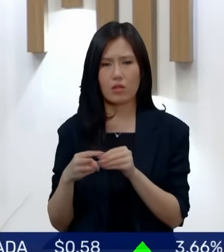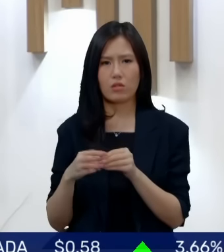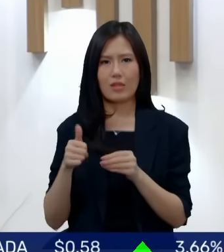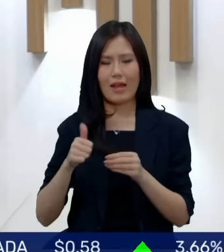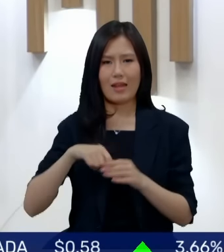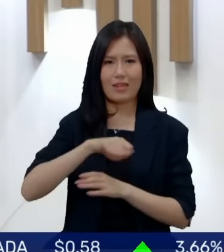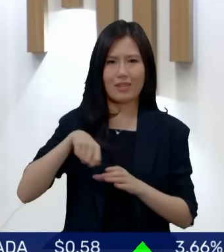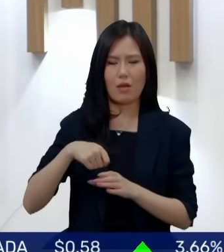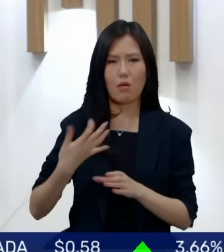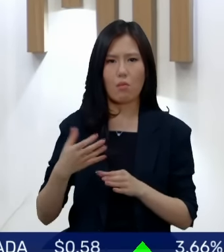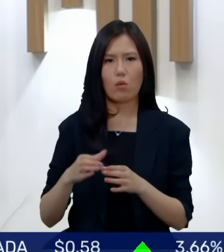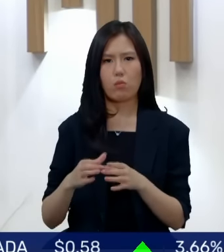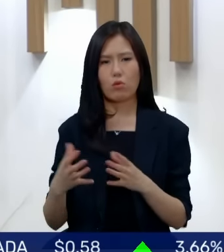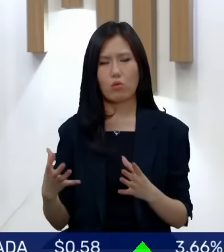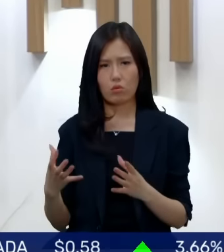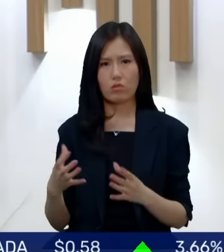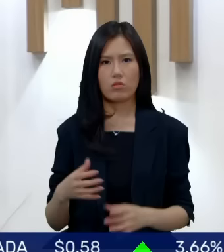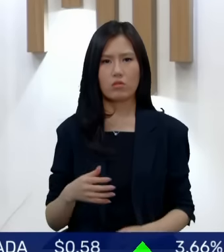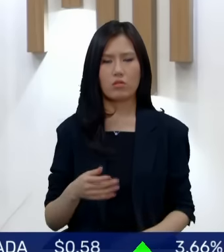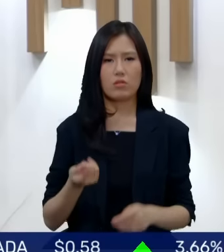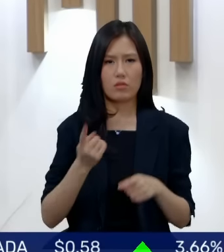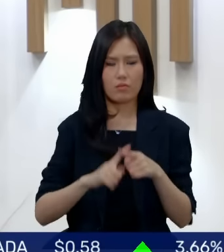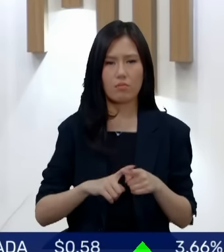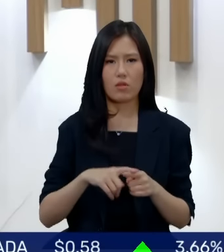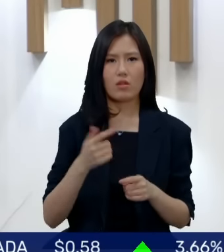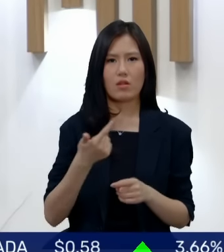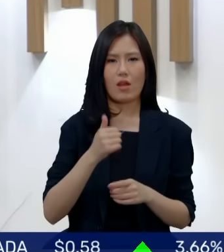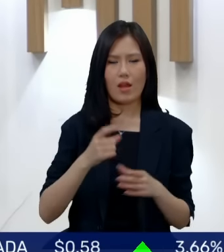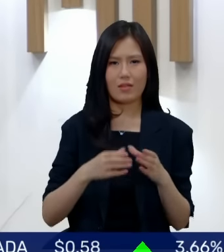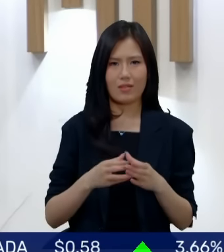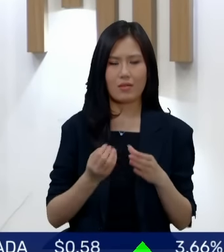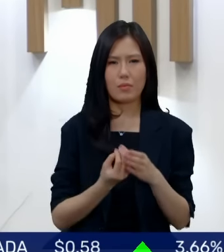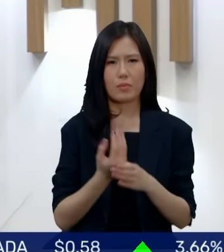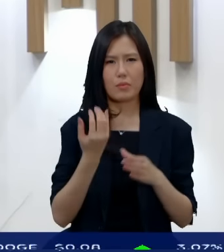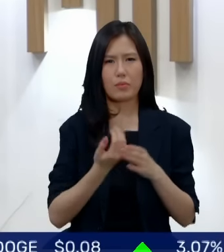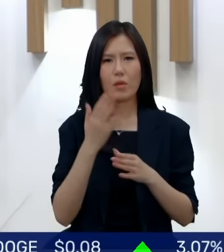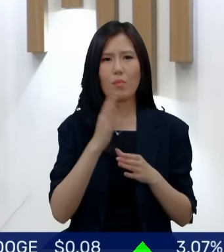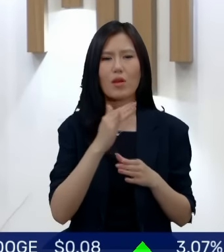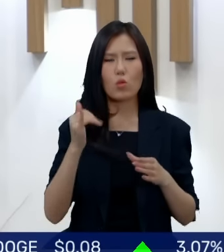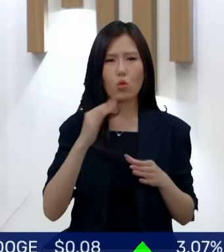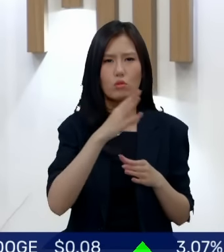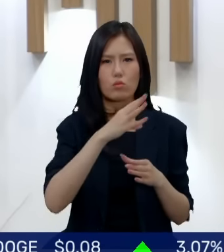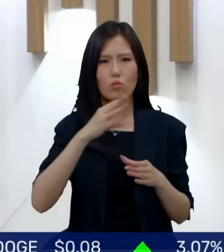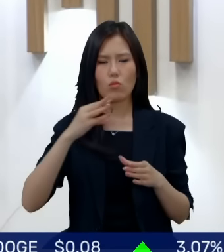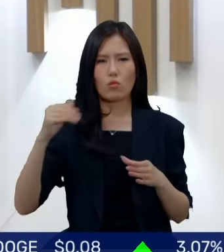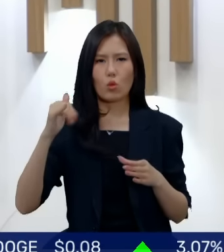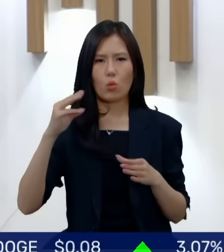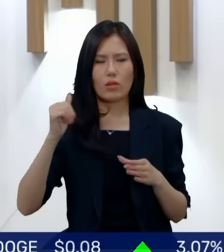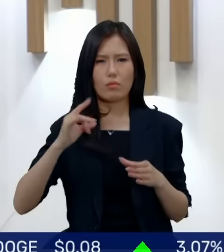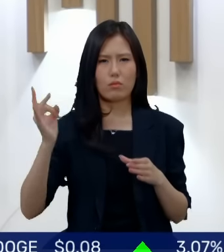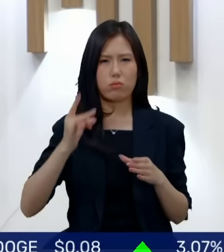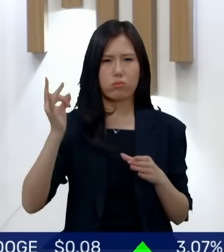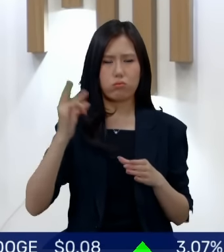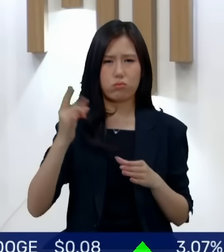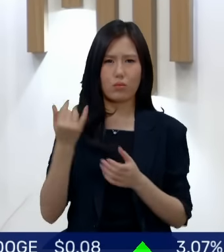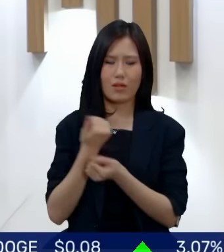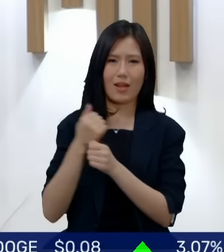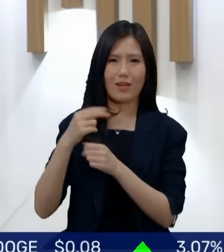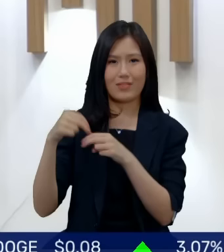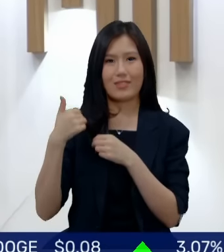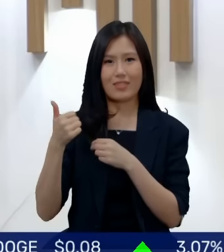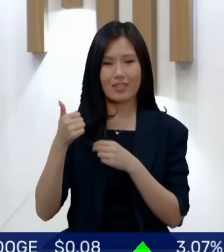энэ хий алдагдлыг мэдээлэх төхөөрөмж тийм ээ. Одоо утаа мэдэрдэг төхөөрөмж байдаг шүү дээ. Дуу өгдөг.